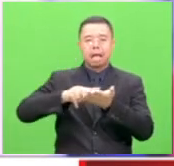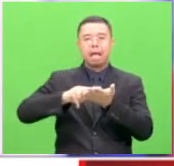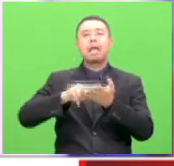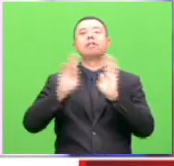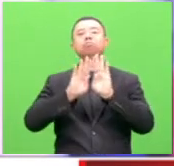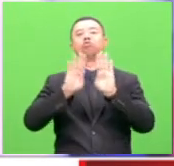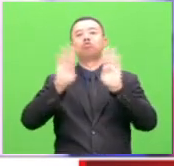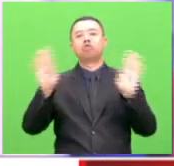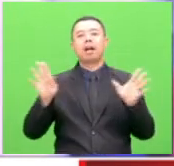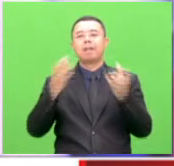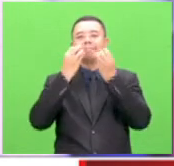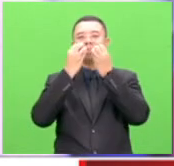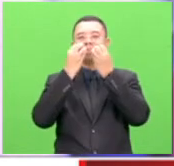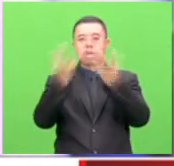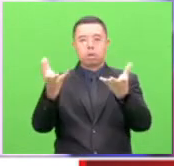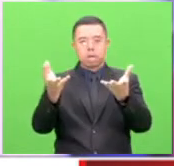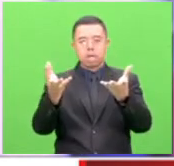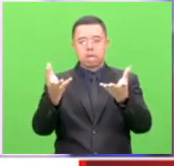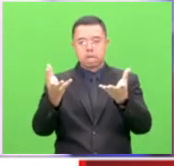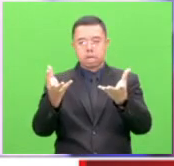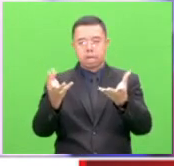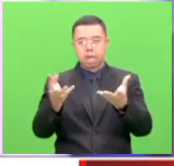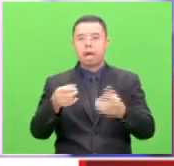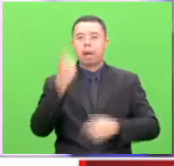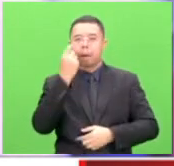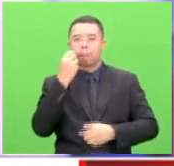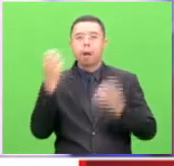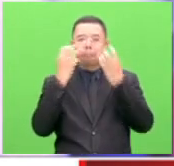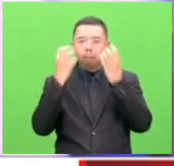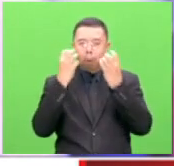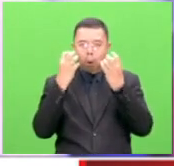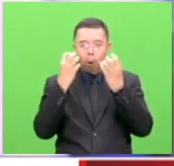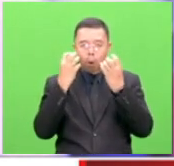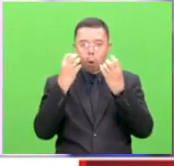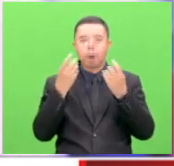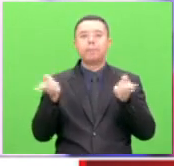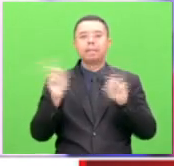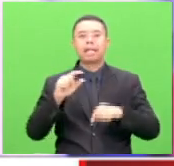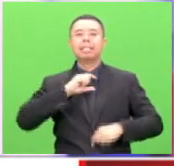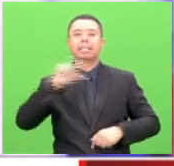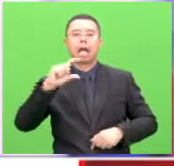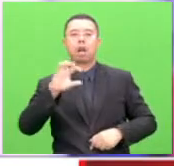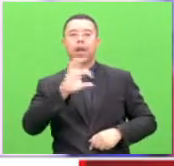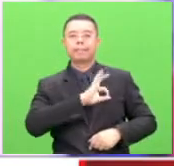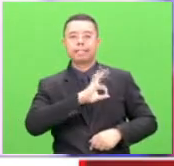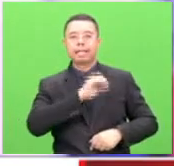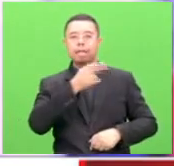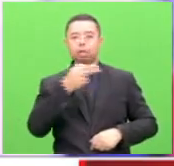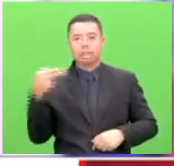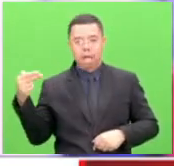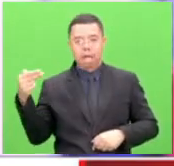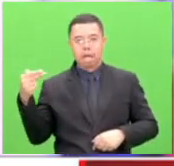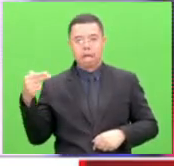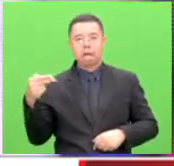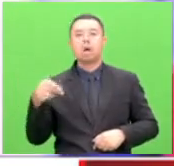terbuka mendeklarasikan Bapak Prabowo Subianto sebagai calon Presiden Republik